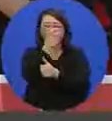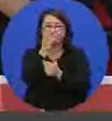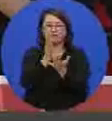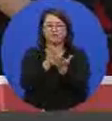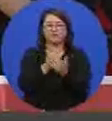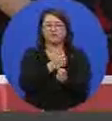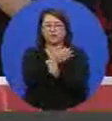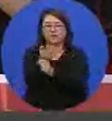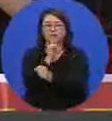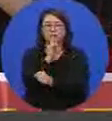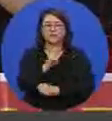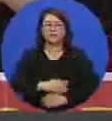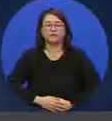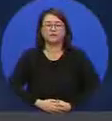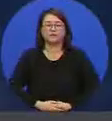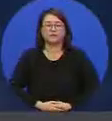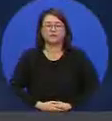평가했습니다.